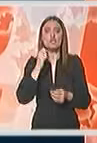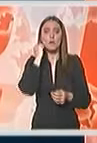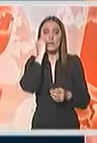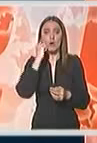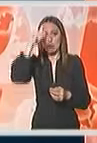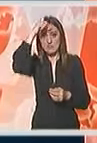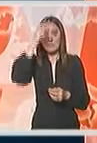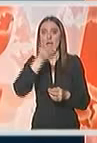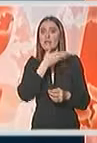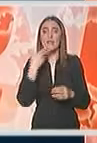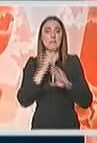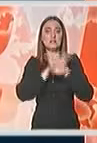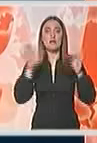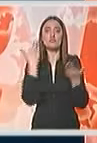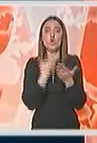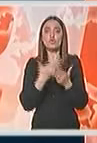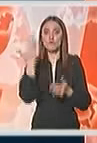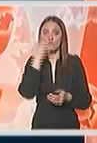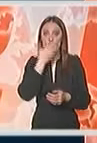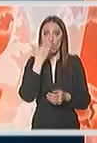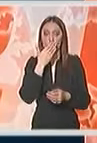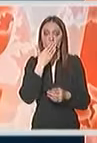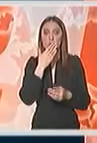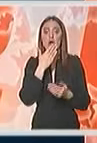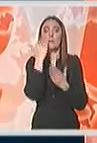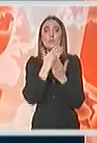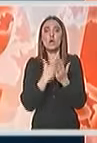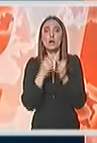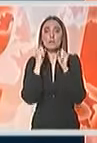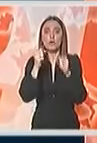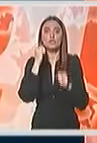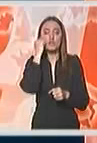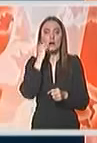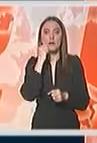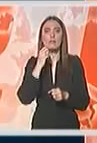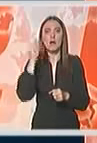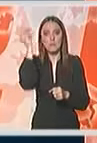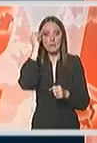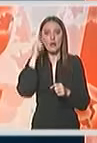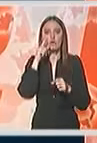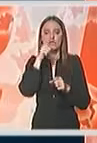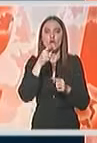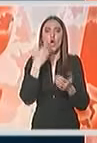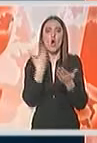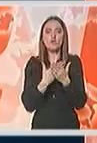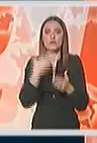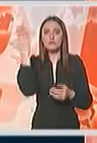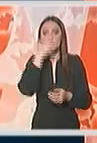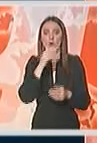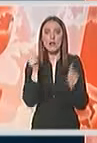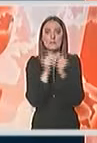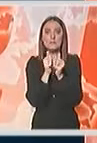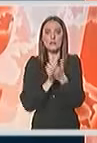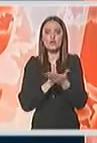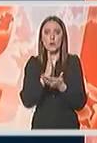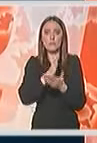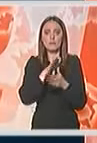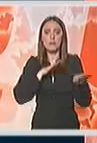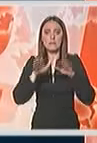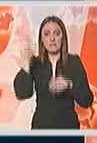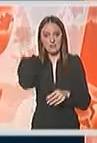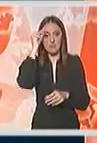u Srbiji nema završenu osnovnu školu. Program podrška Romima, pedagoški asistenti u osnovnim školama koji zajednički sprovode